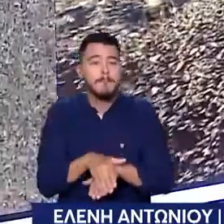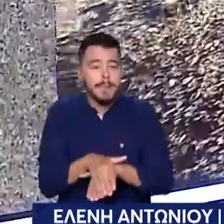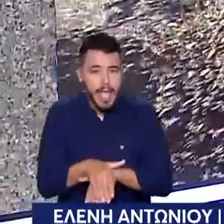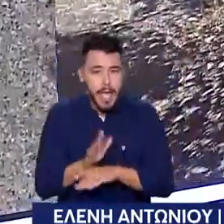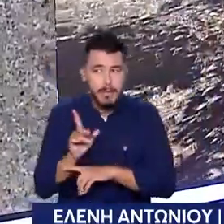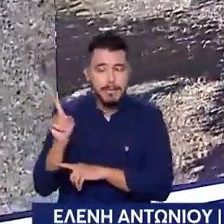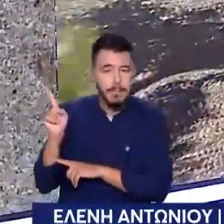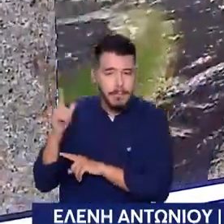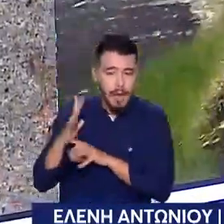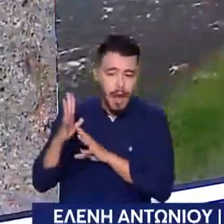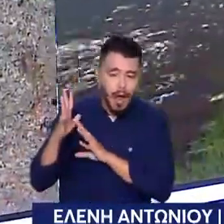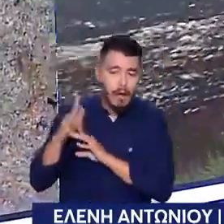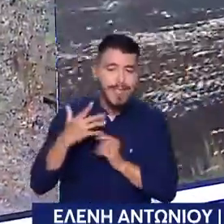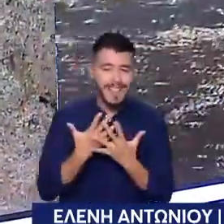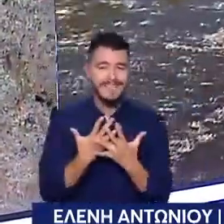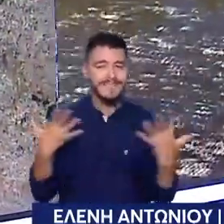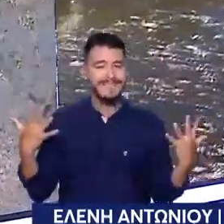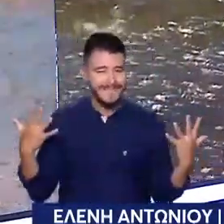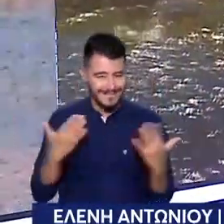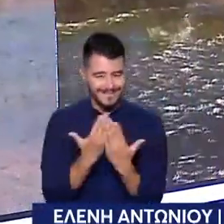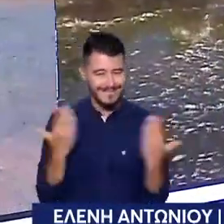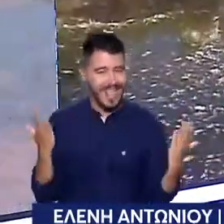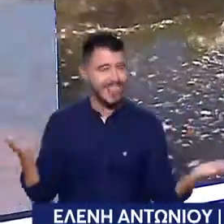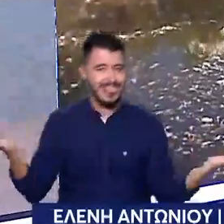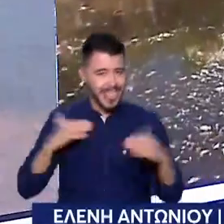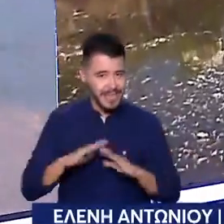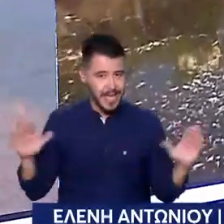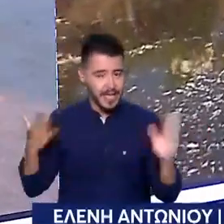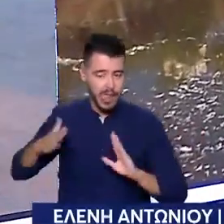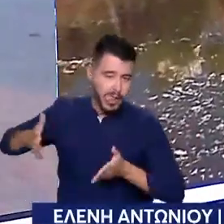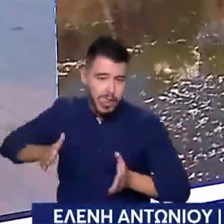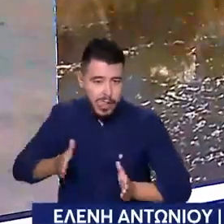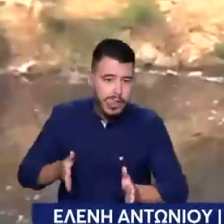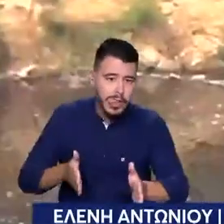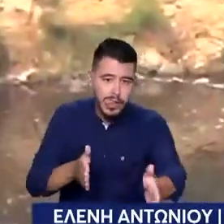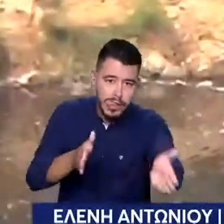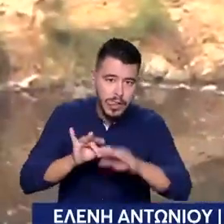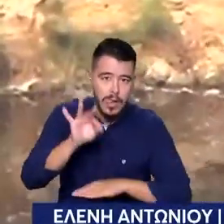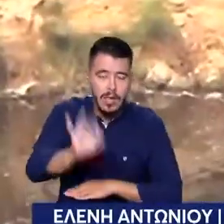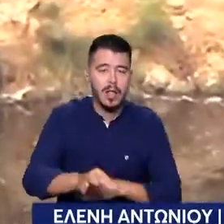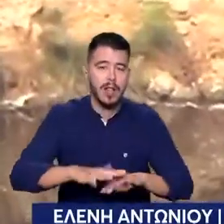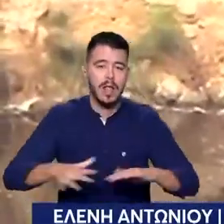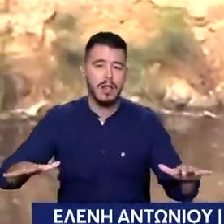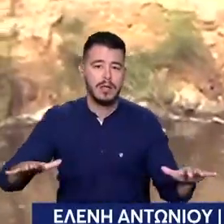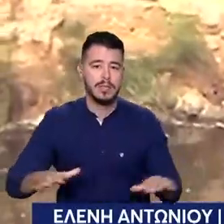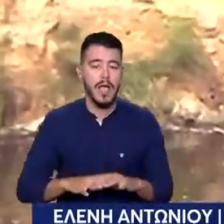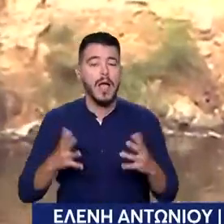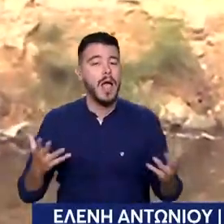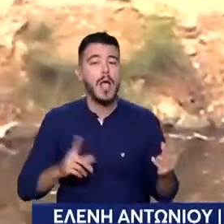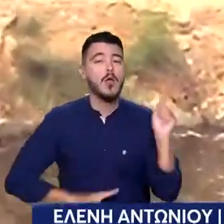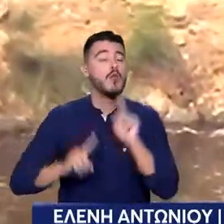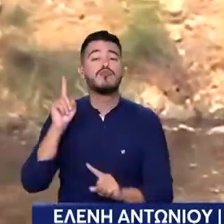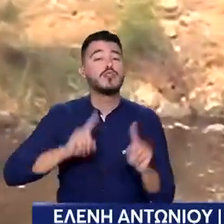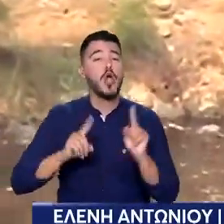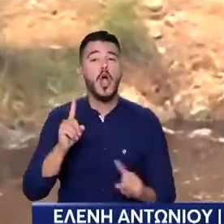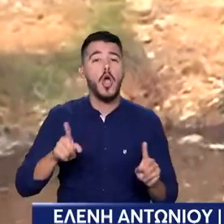Αλλά εδώ έχουμε δύο προβλήματα και δύο ζητήματα προς διερεύνηση. Το πρώτο είναι ποιος έδωσε την εντολή να ανοίξουν τα φράγματα